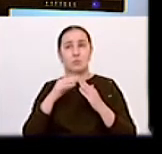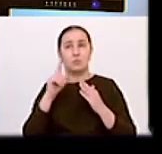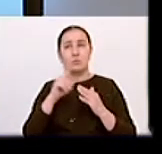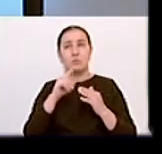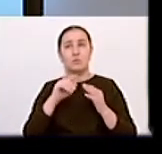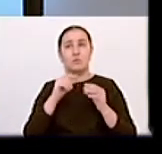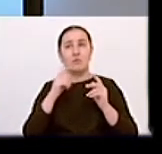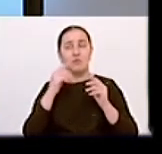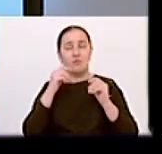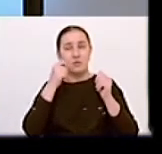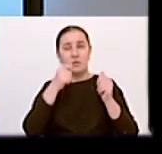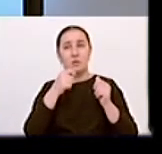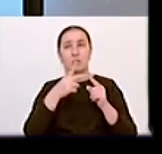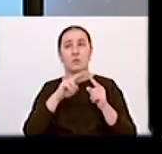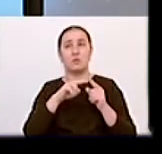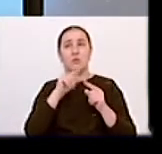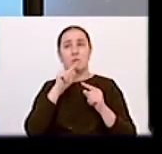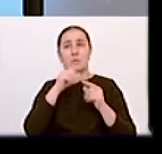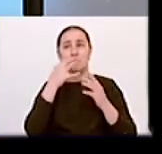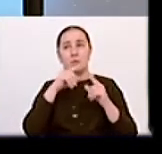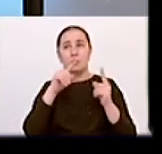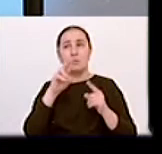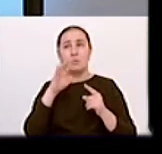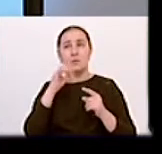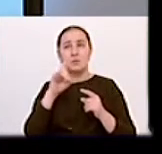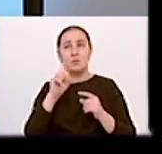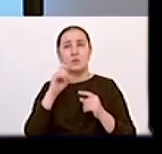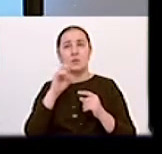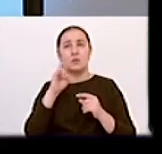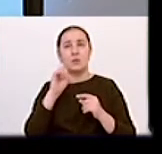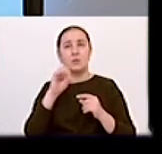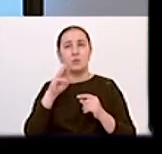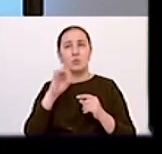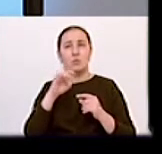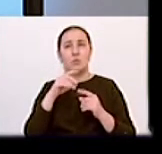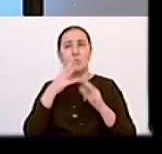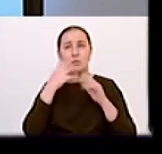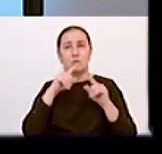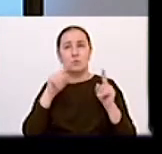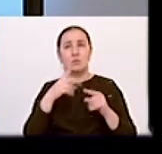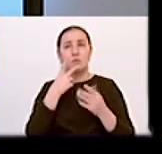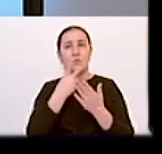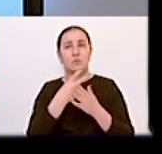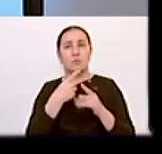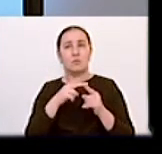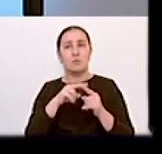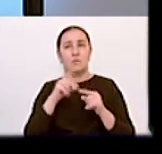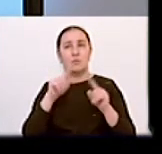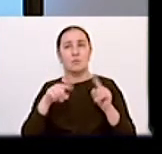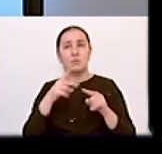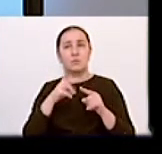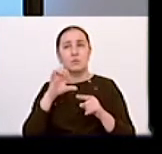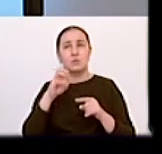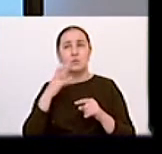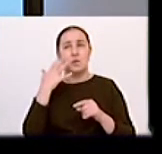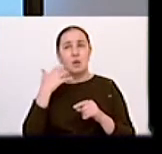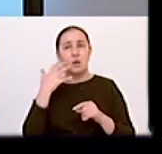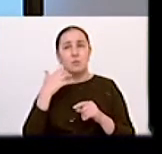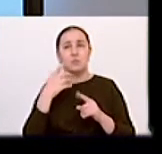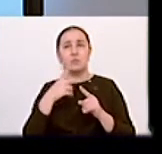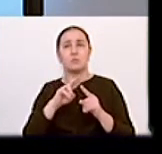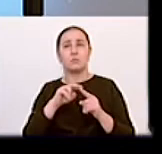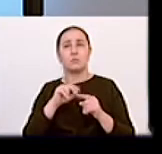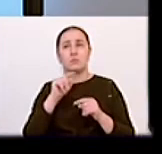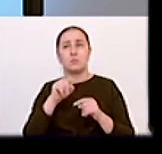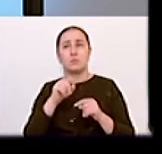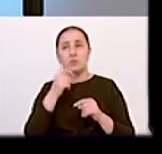картины. Двоеточие. Пейзажи, натюрморты, портреты. На натюрморте мы видим вазу с фруктами, яблоками,